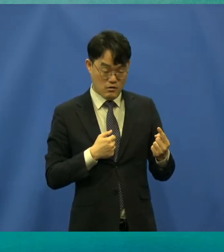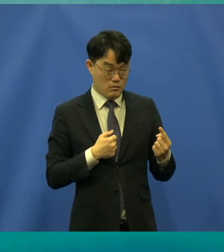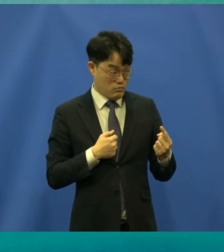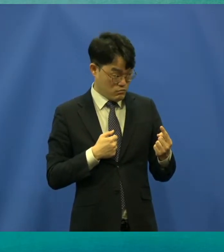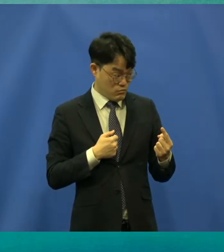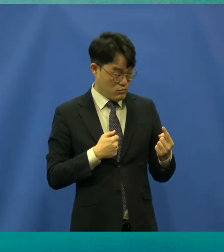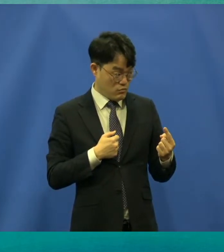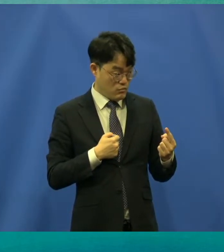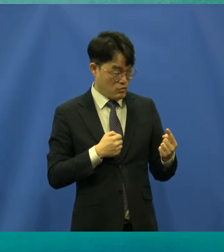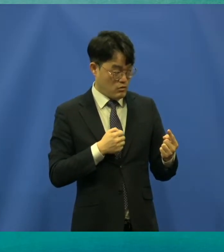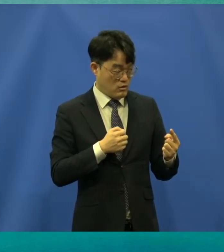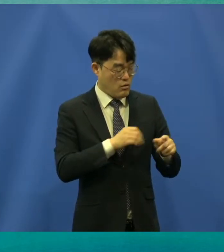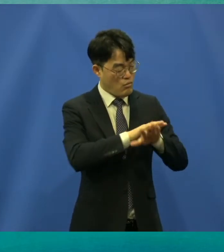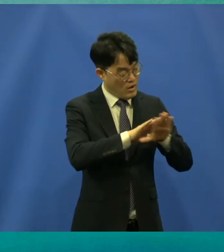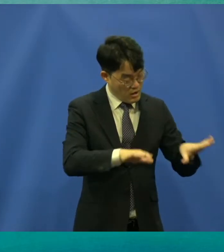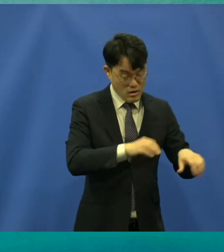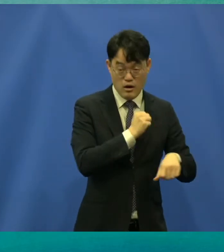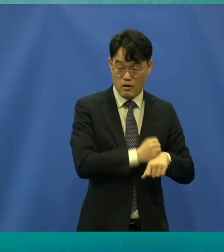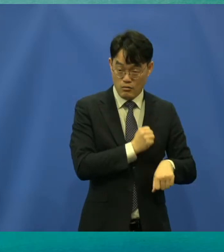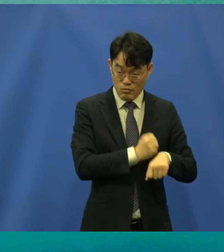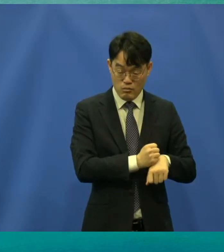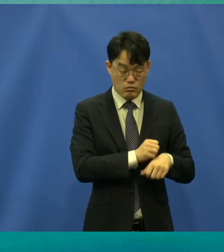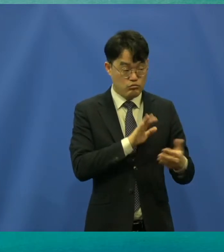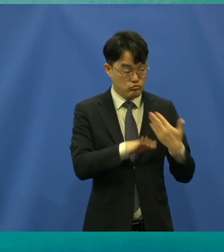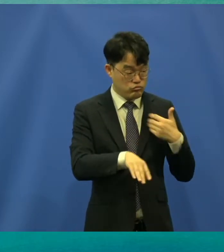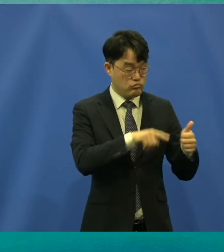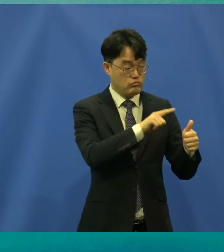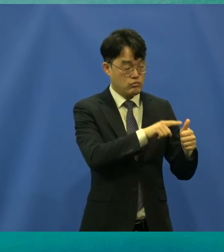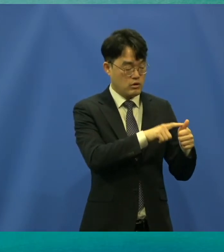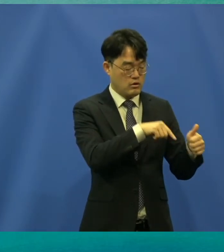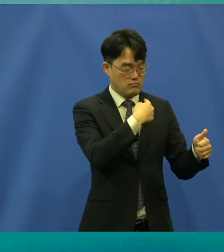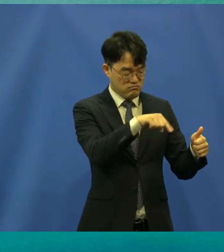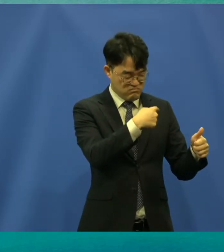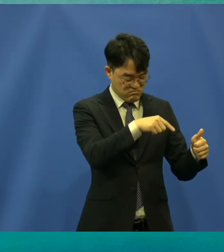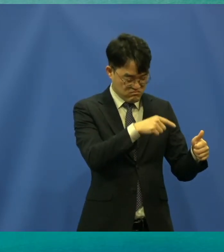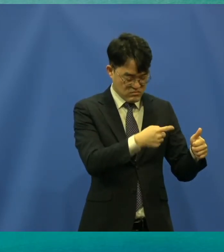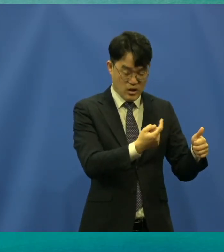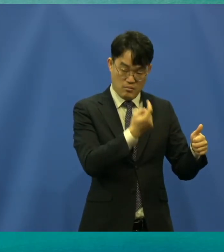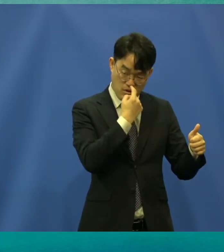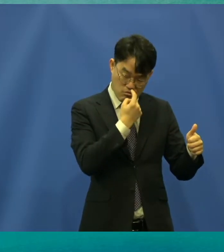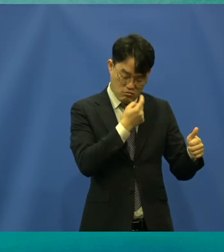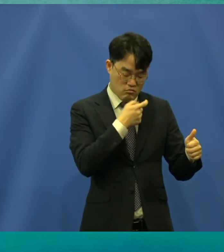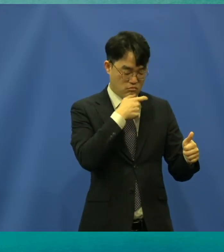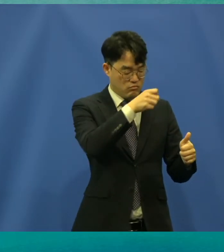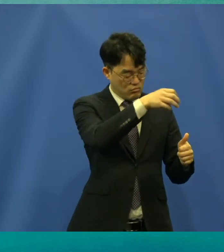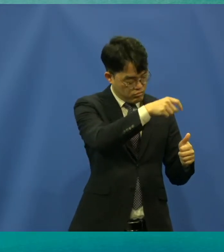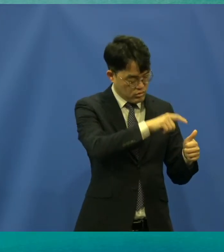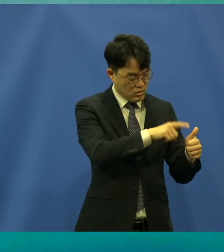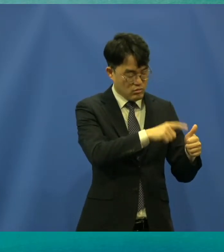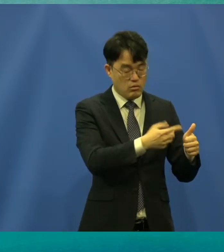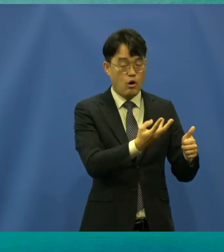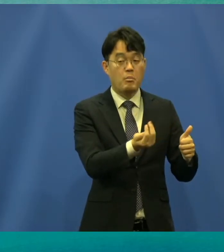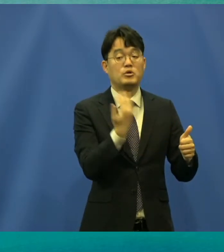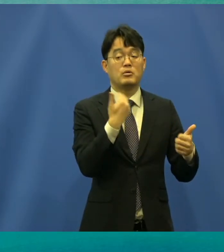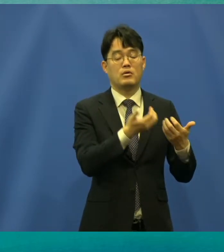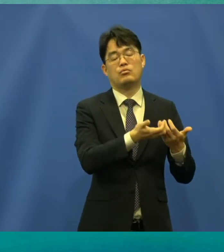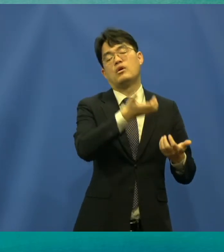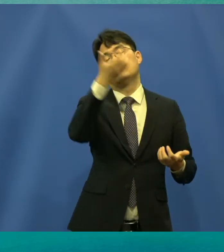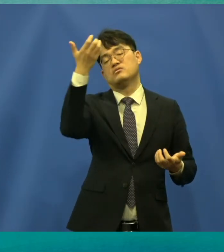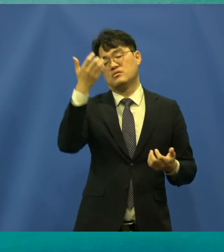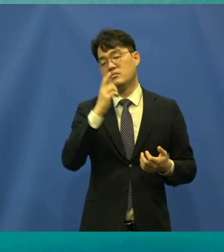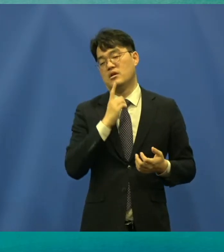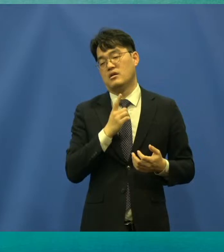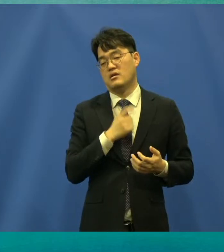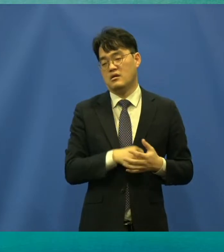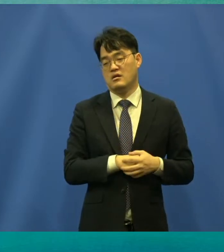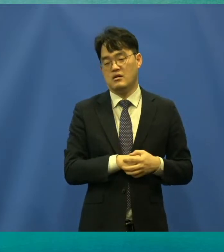어마어마하게 급하니까 하나님이 다이렉트로 그냥 마음을 주시고 연결이 시켜주시고 복음을 전하게 하시고